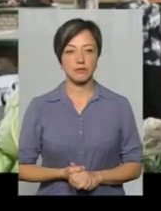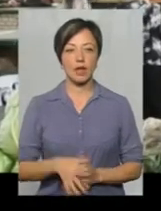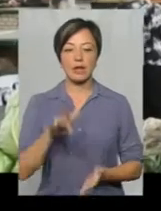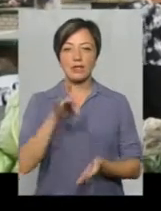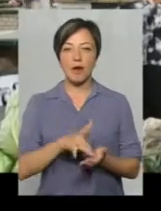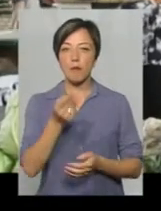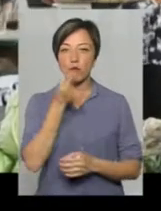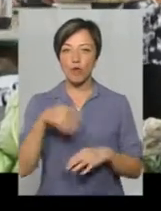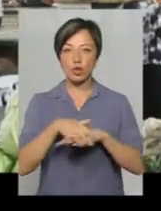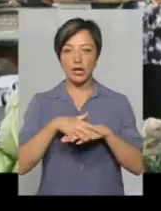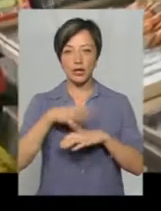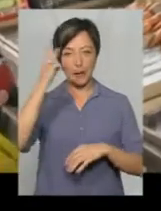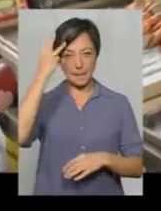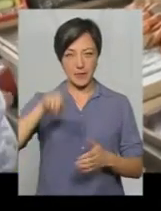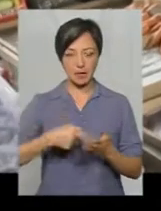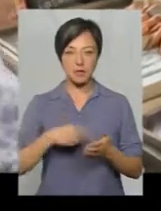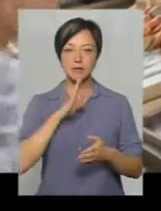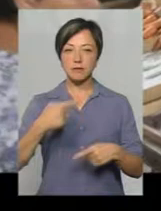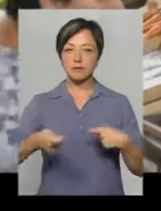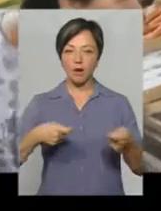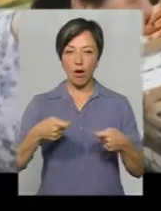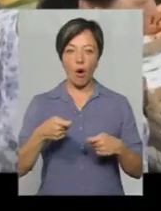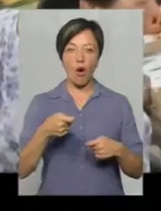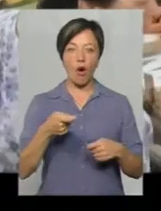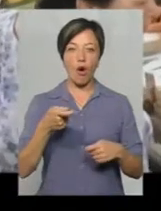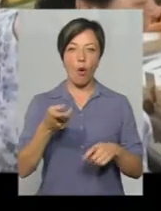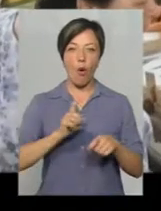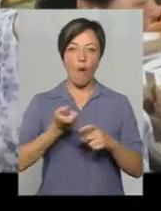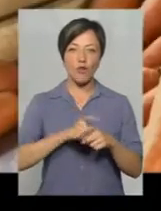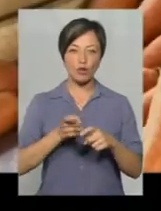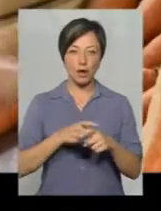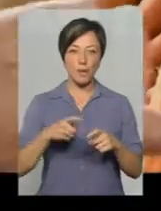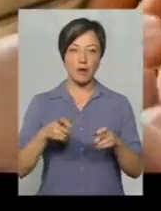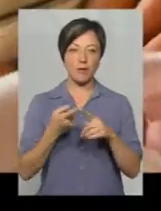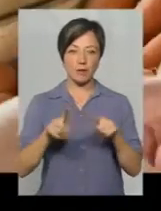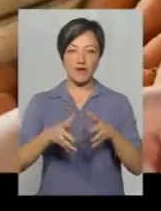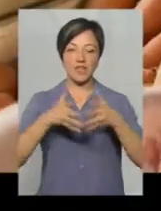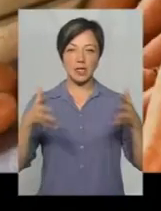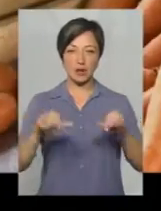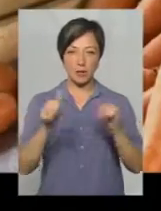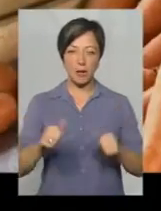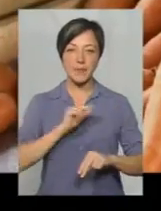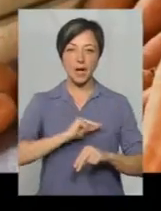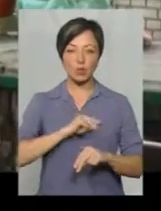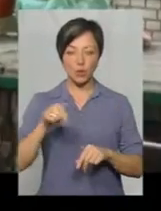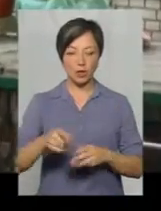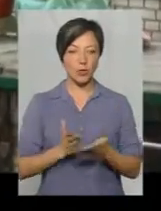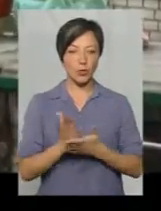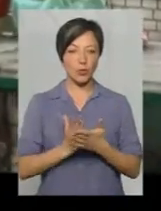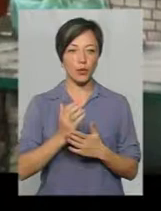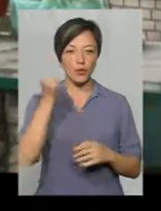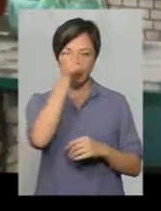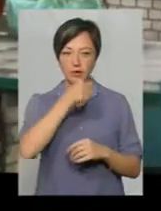Центральний продовольчий ринок Хмельницького. Продавчиня Алла торгує овочами у павільйоні відкритого типу. На ринку працює 20 років.